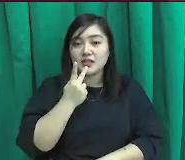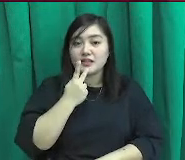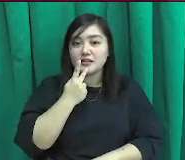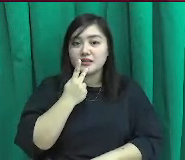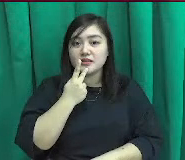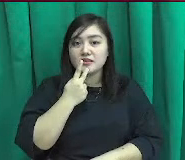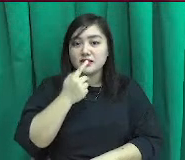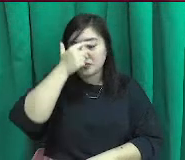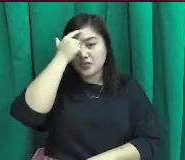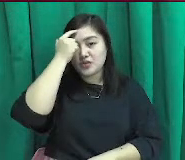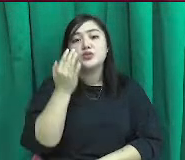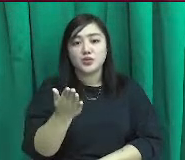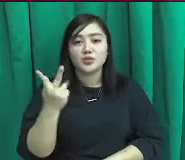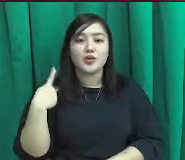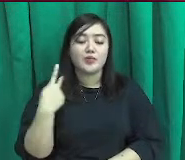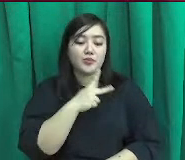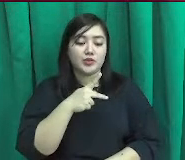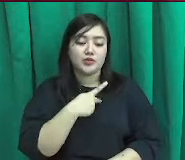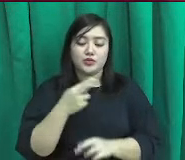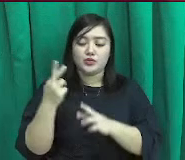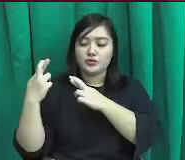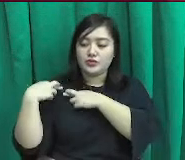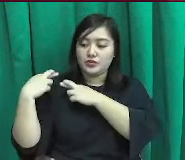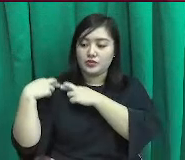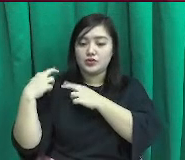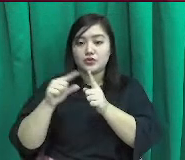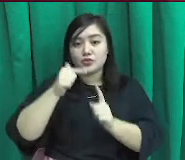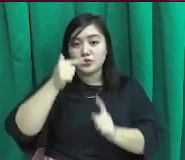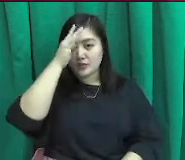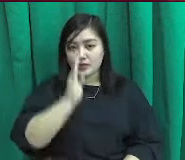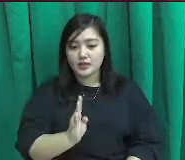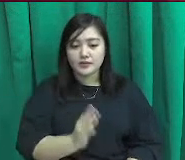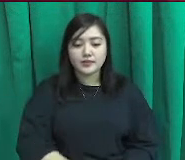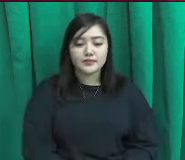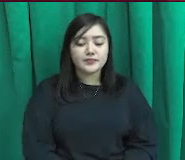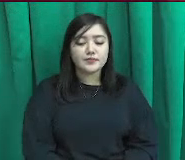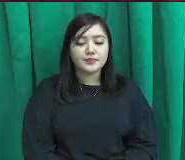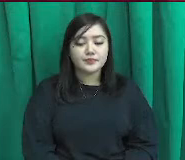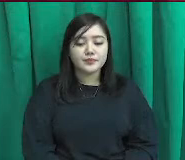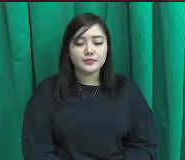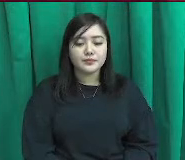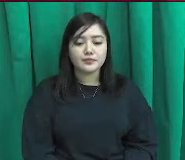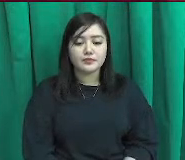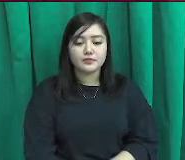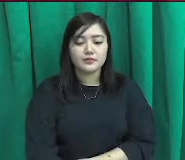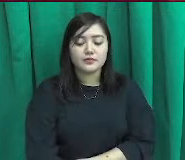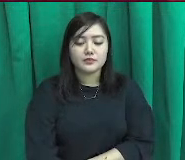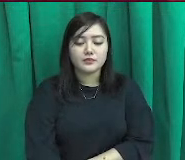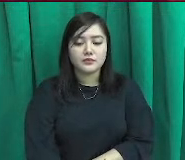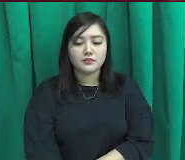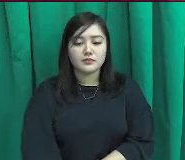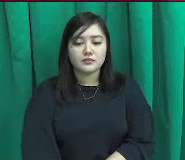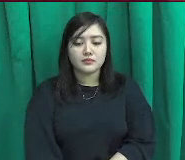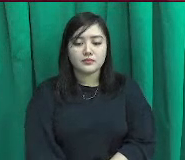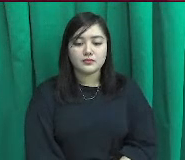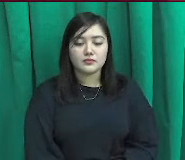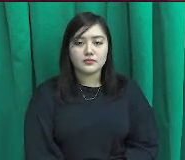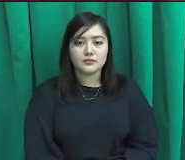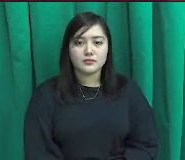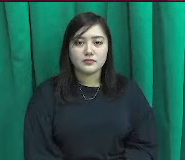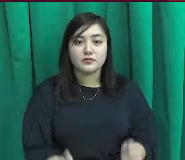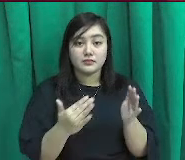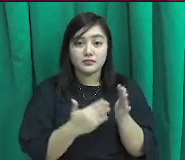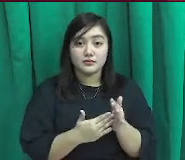know, ito yung napakahalaga. Napakahalaga. At least, narinig nyo po. Tinan nyo po ha. Narinig nyo po ito kay Sir Dennis. You